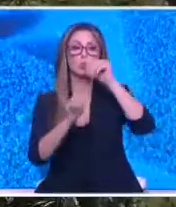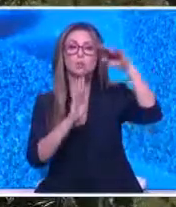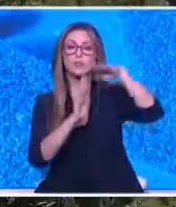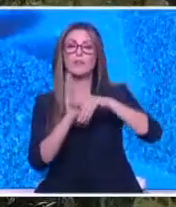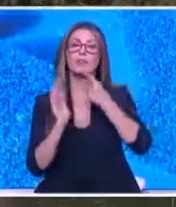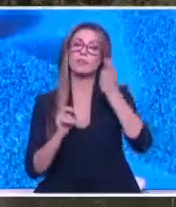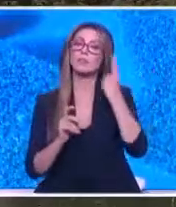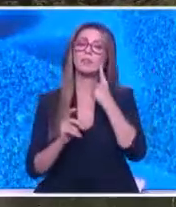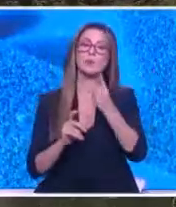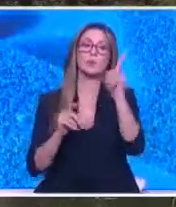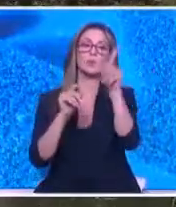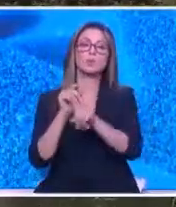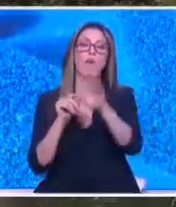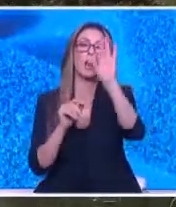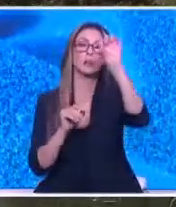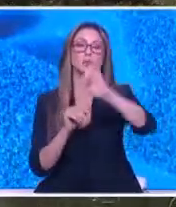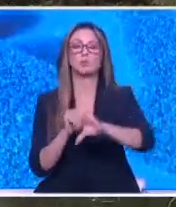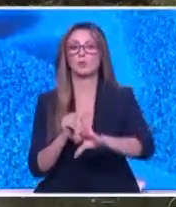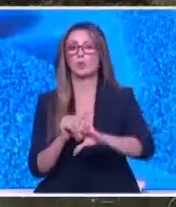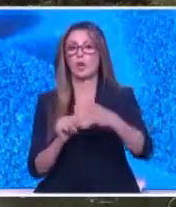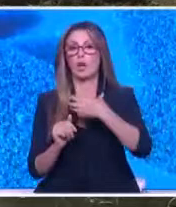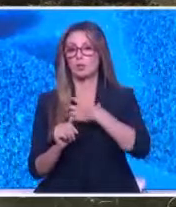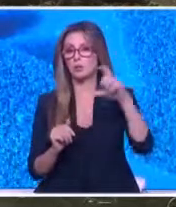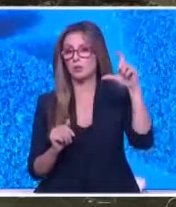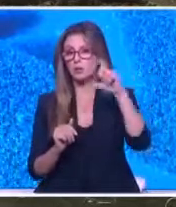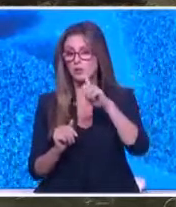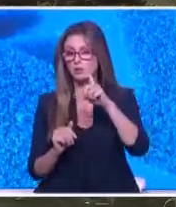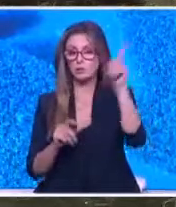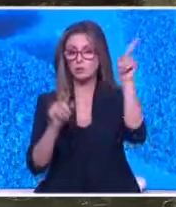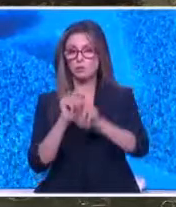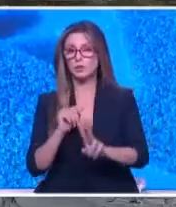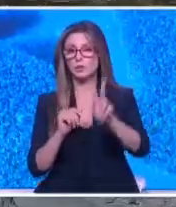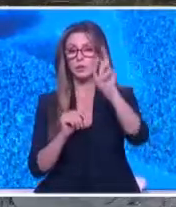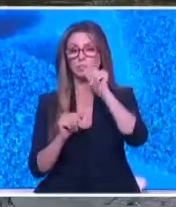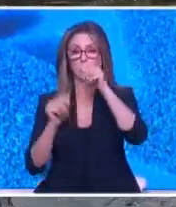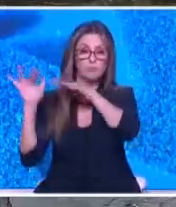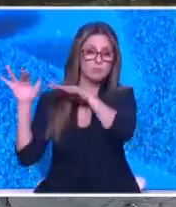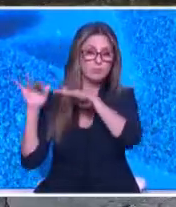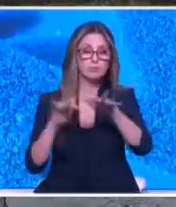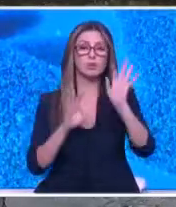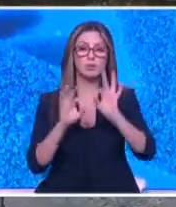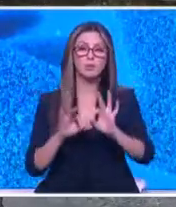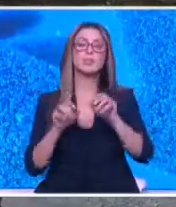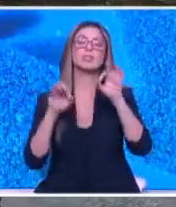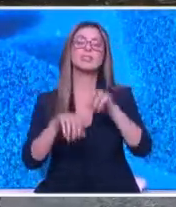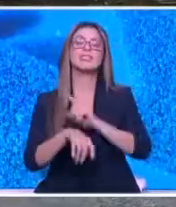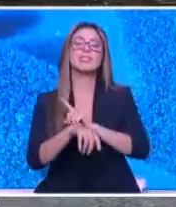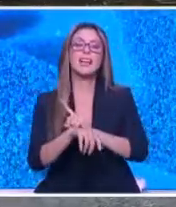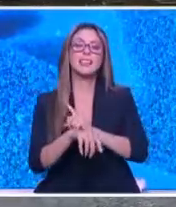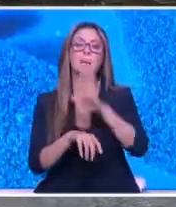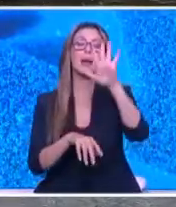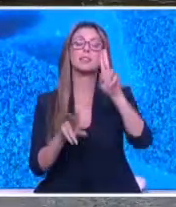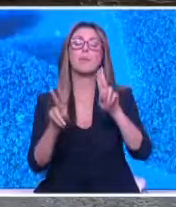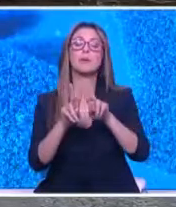yıla oranla %50 düştü. Haziran ayında 170 metreküp saniye ile akan nehrin debisi saniyede 5 metreküpe